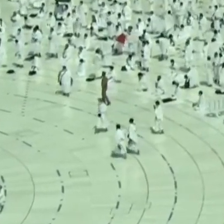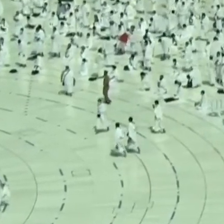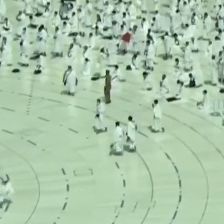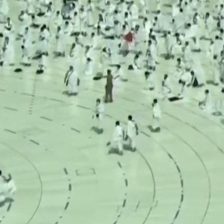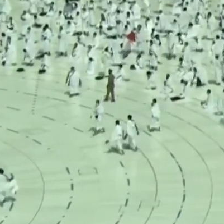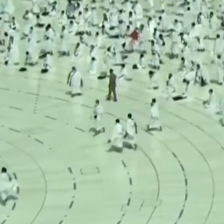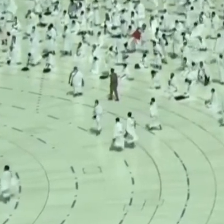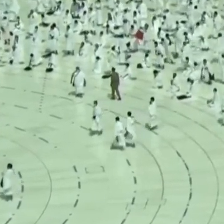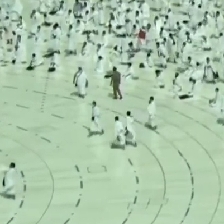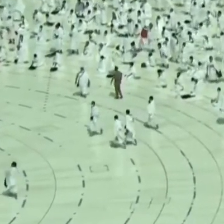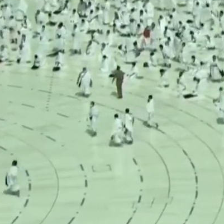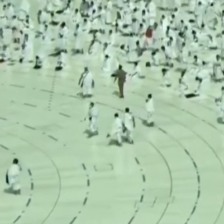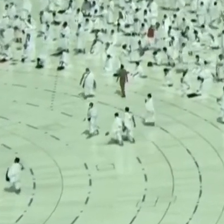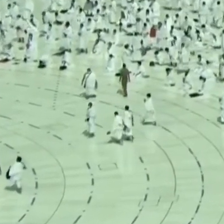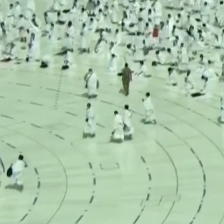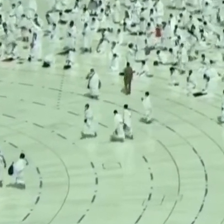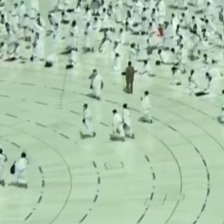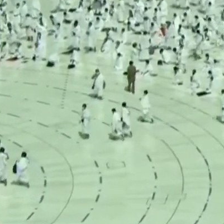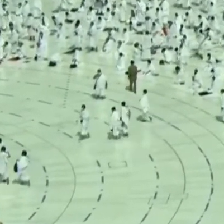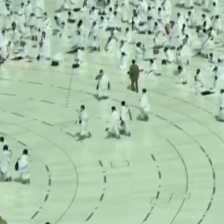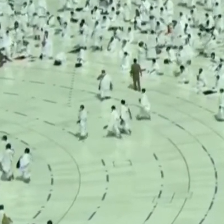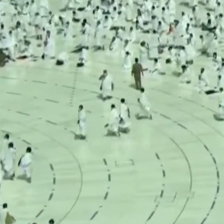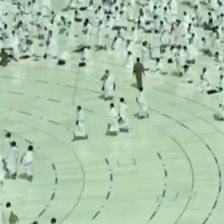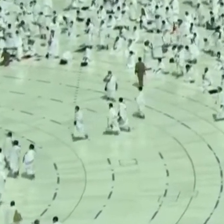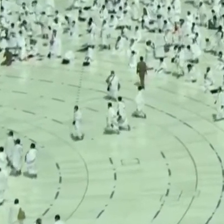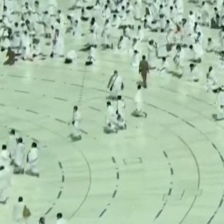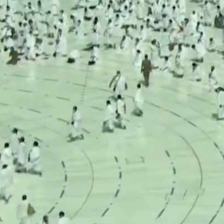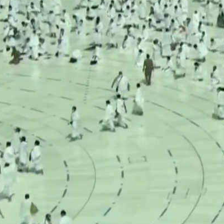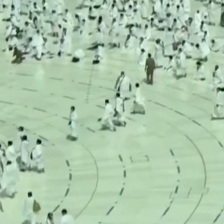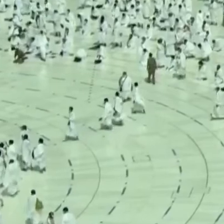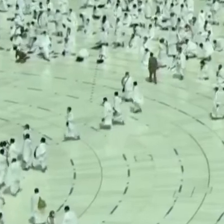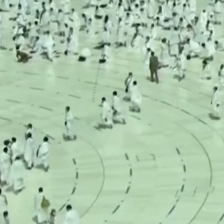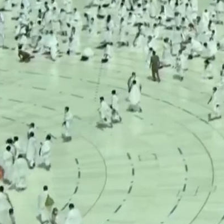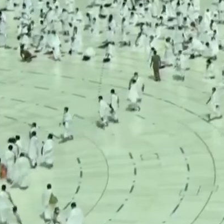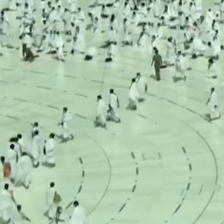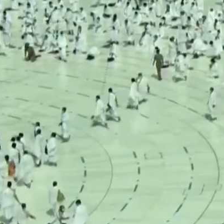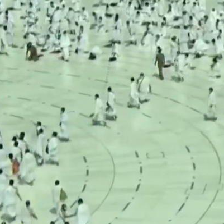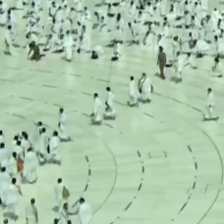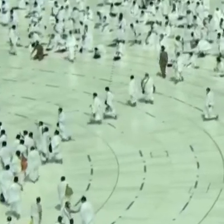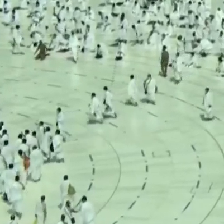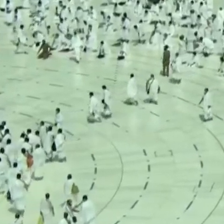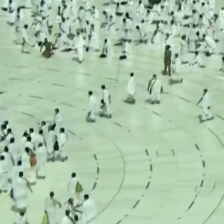هذا البيت العظيم في هذا الشهر العظيم